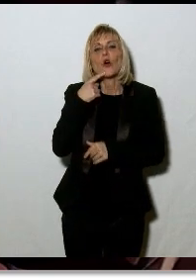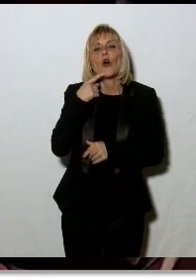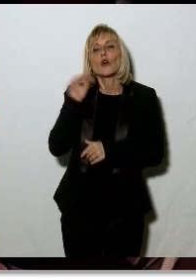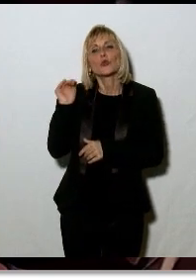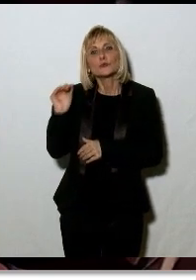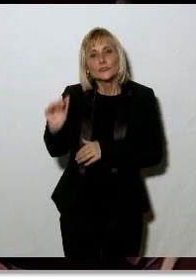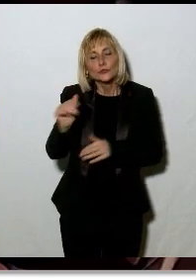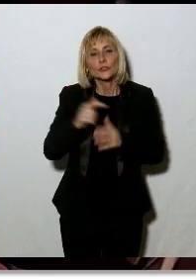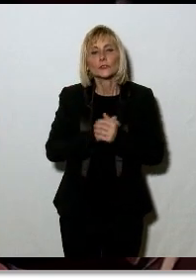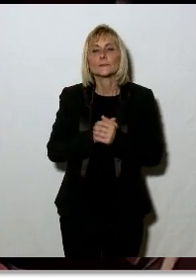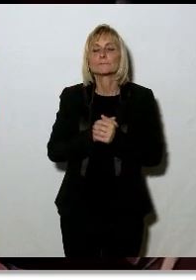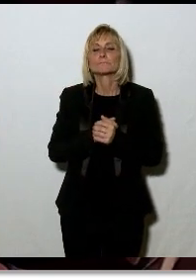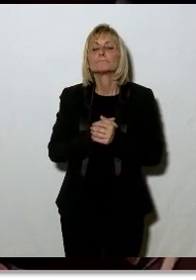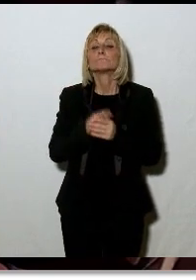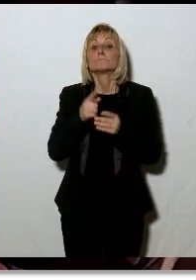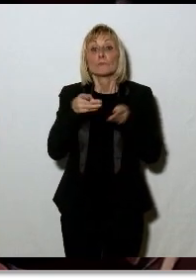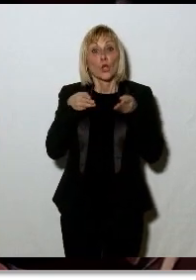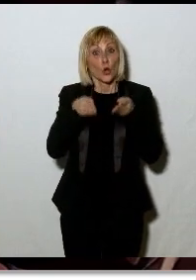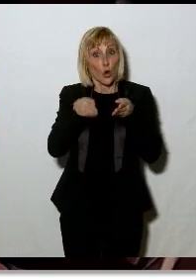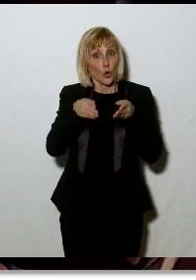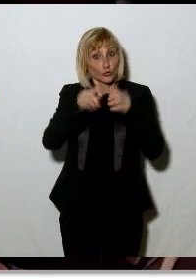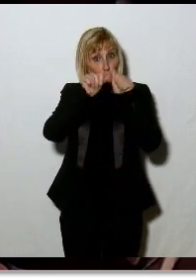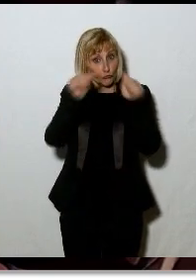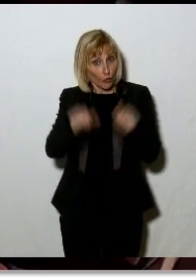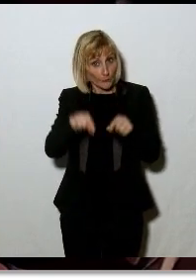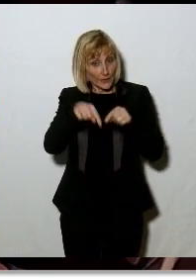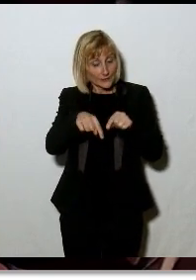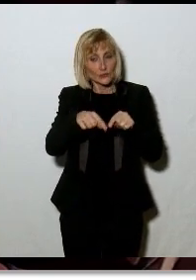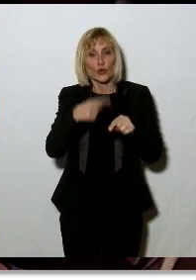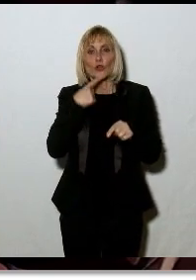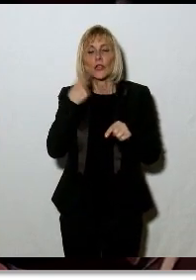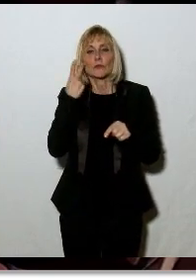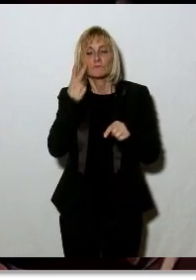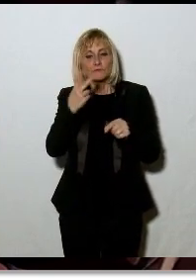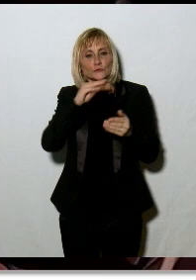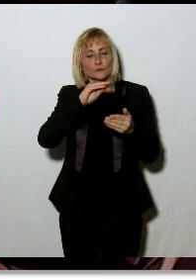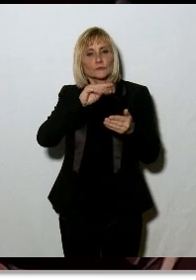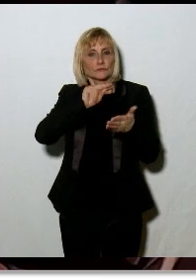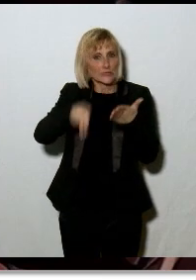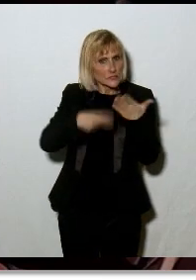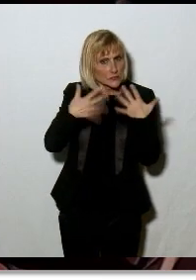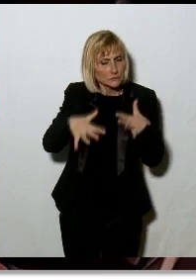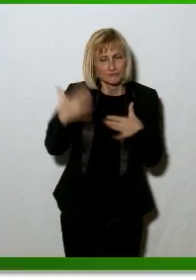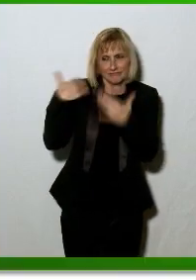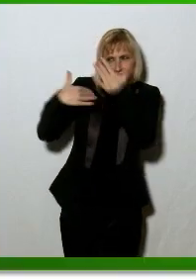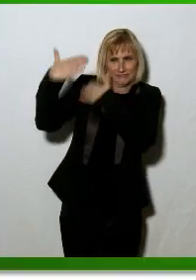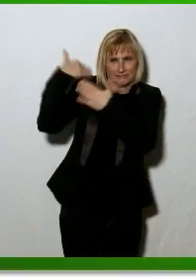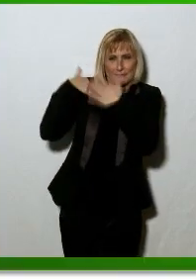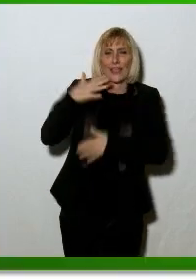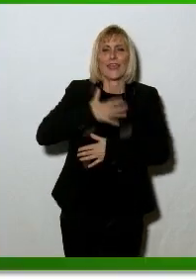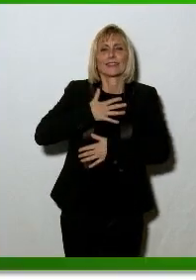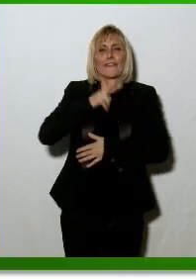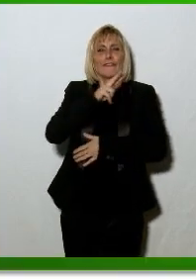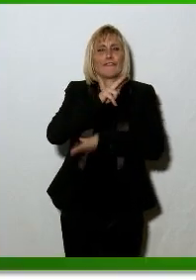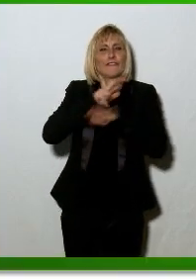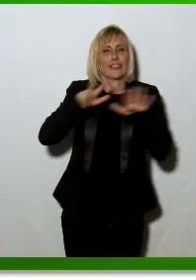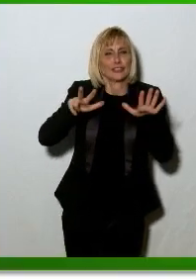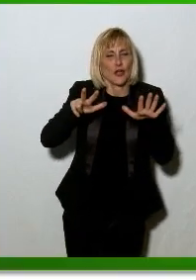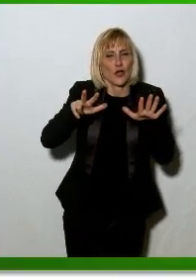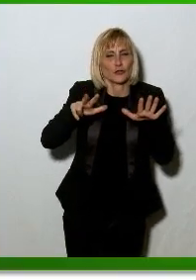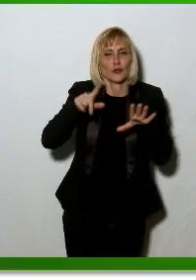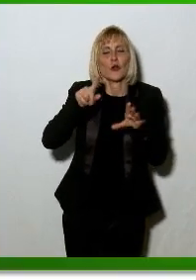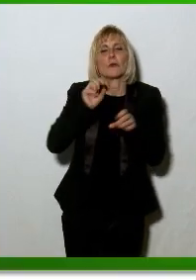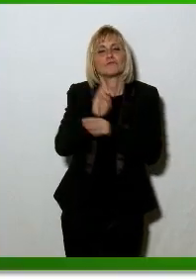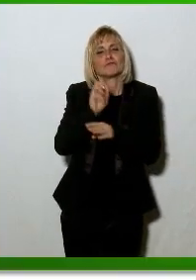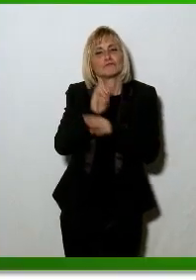e che è rivolto appunto alla ai ai giovani all'epoca avevo solo 28 anni per la loro formazione